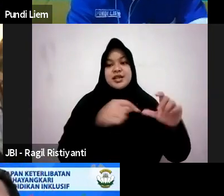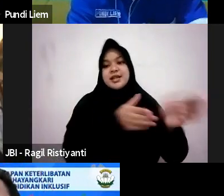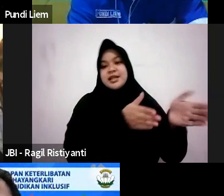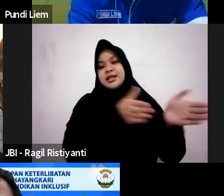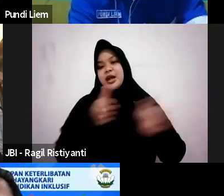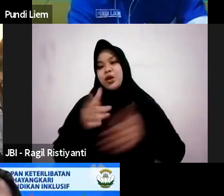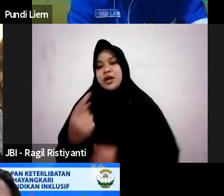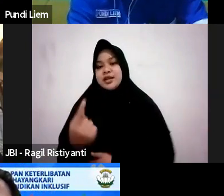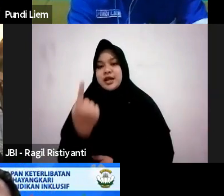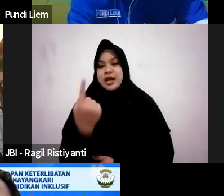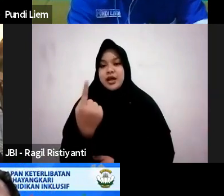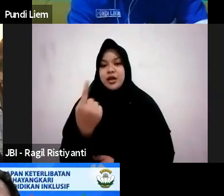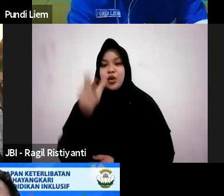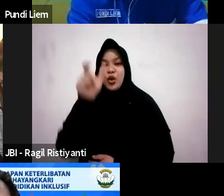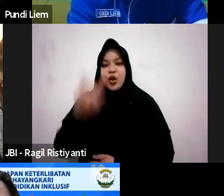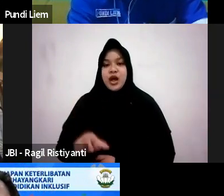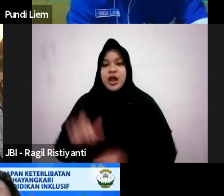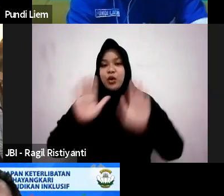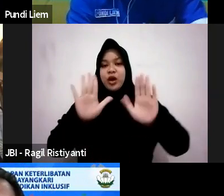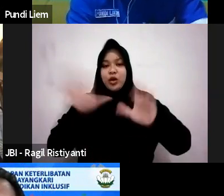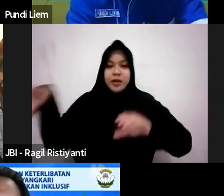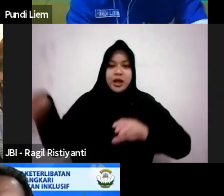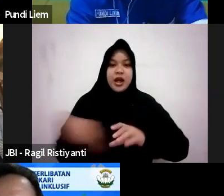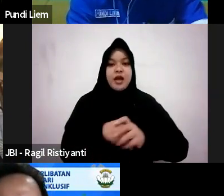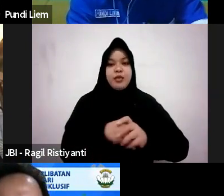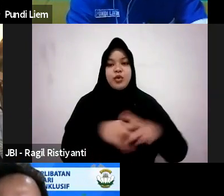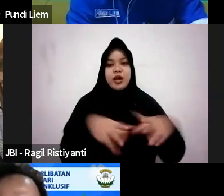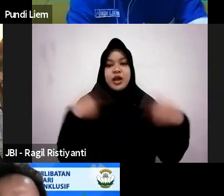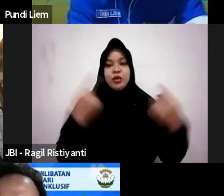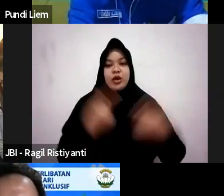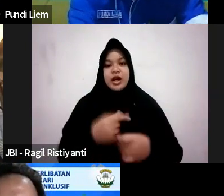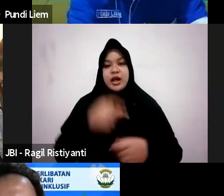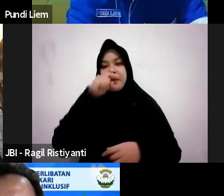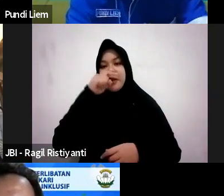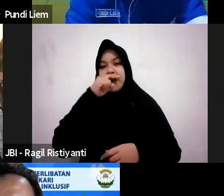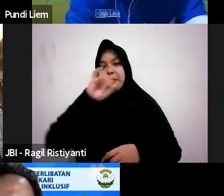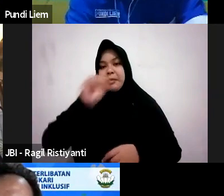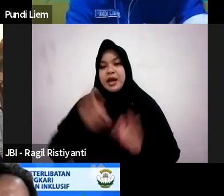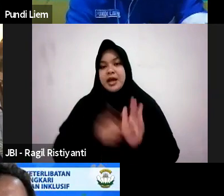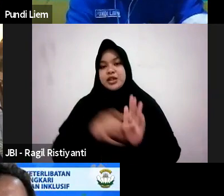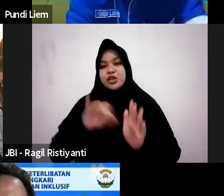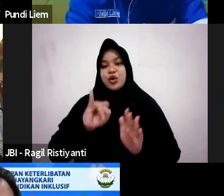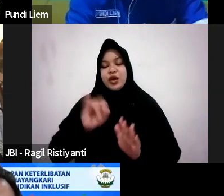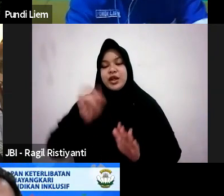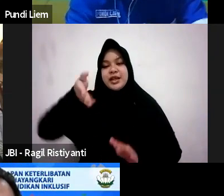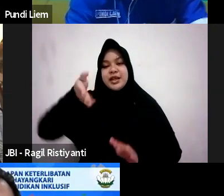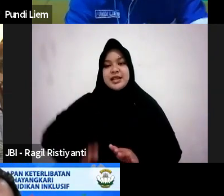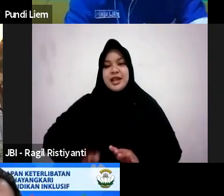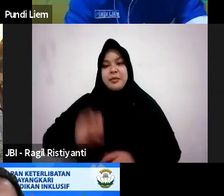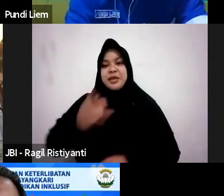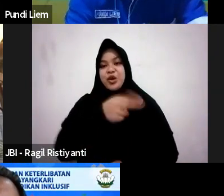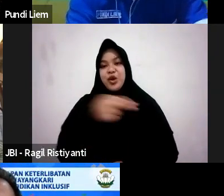ada satu orang yang sangat luar biasa sudah bergabung bersama kita pada malam hari ini Bapak Joni dari Sigap Indonesia